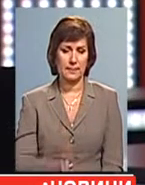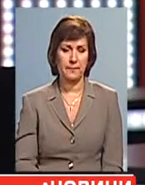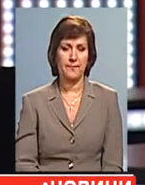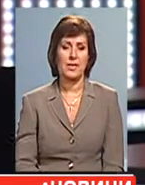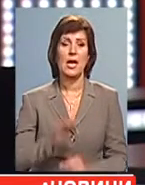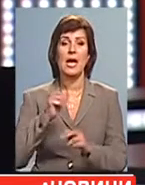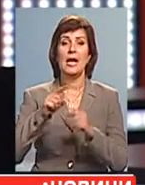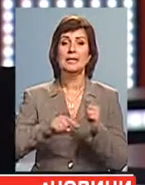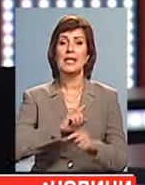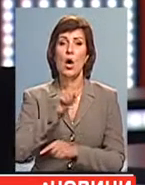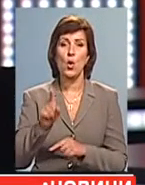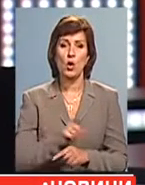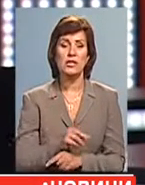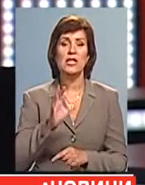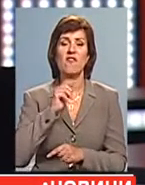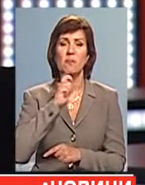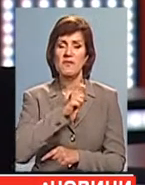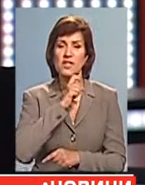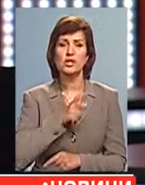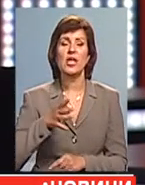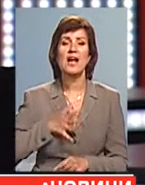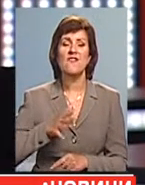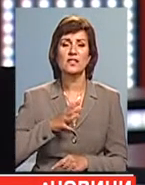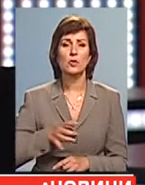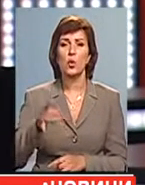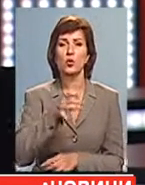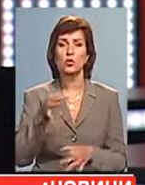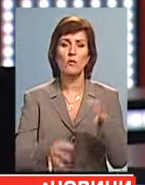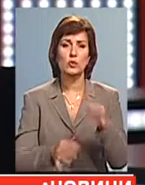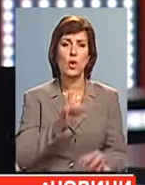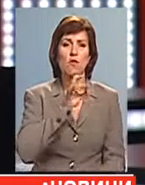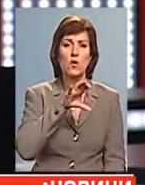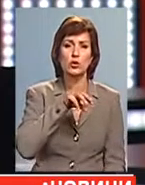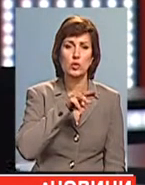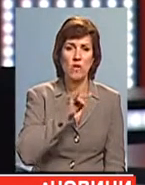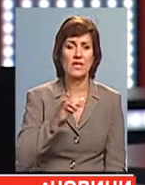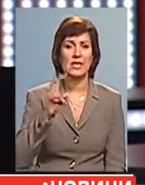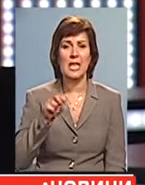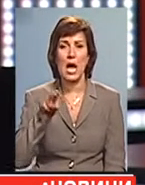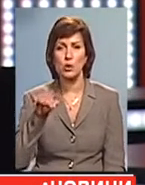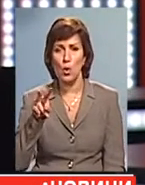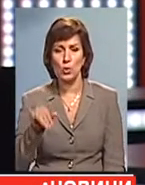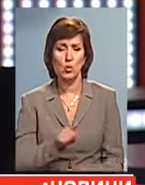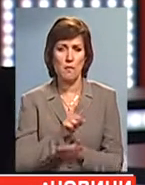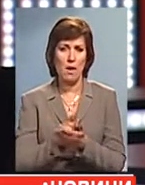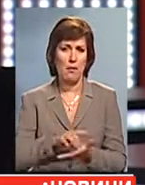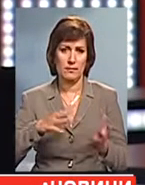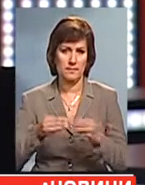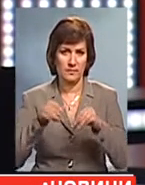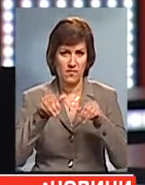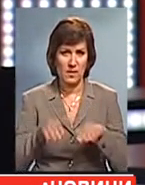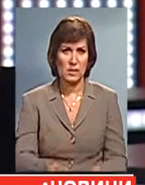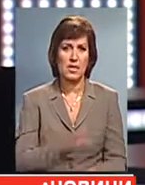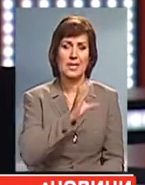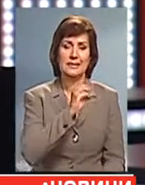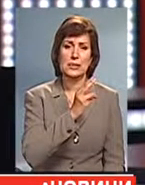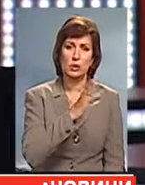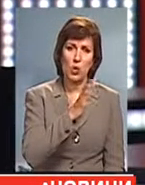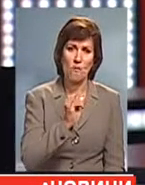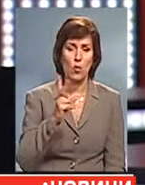За годину в Північно-Кавказькому окружному суді в Ростові-на-Дону мають оголосити вирок українському режисерові Олегу Сенцову та активісту